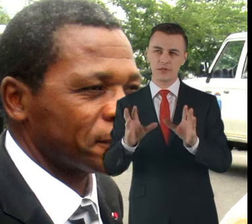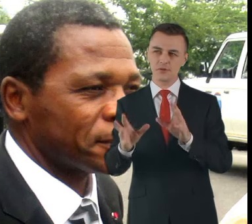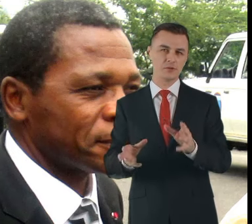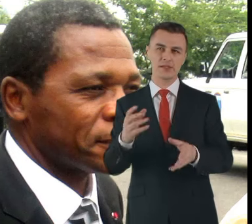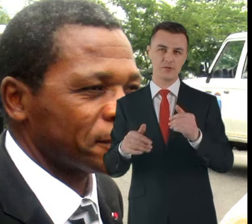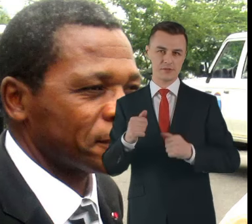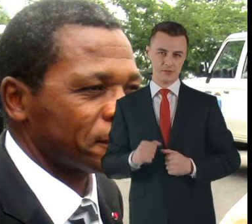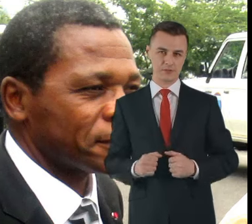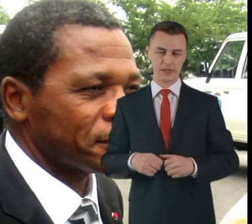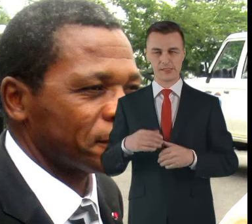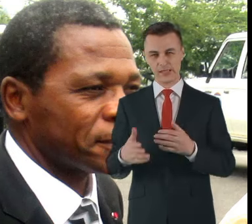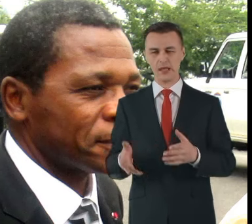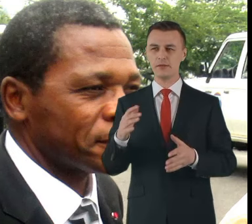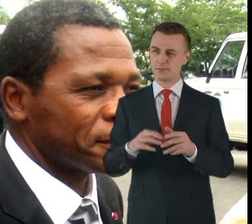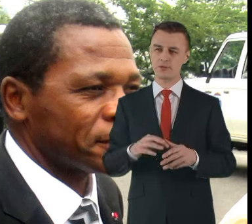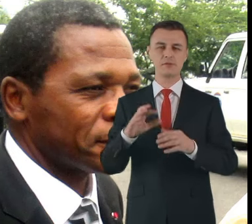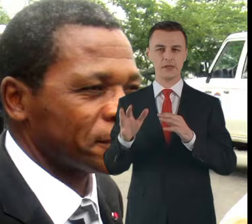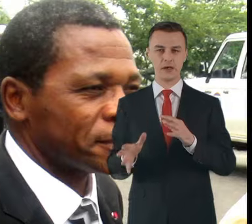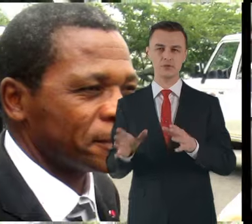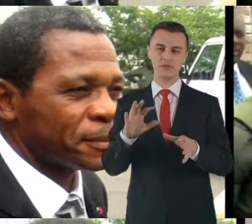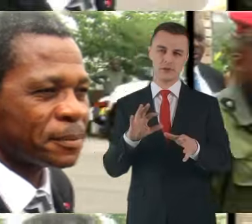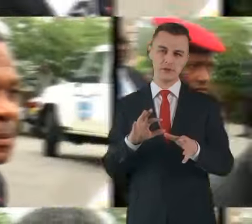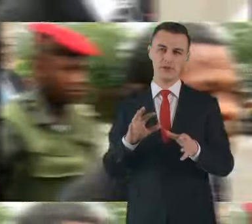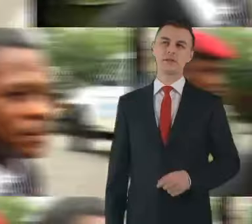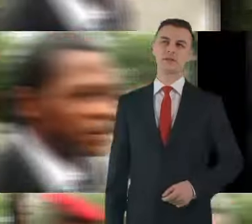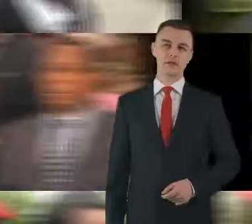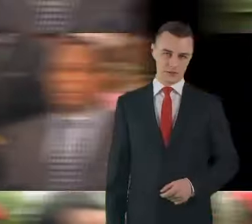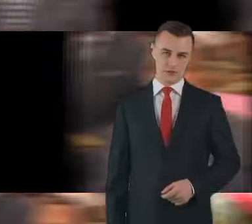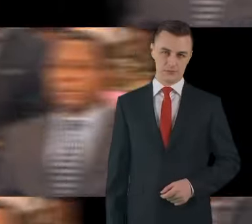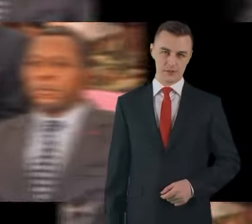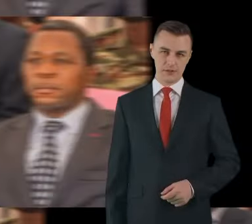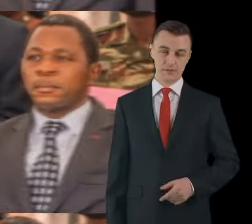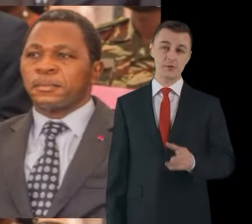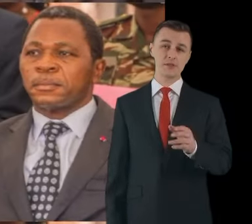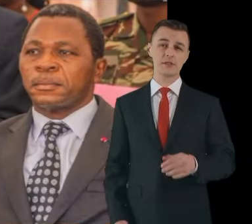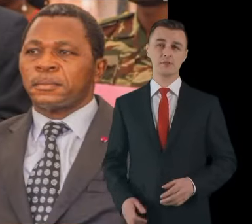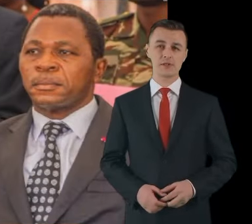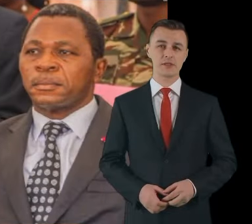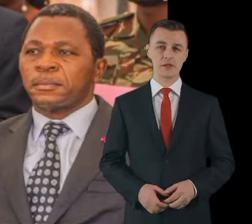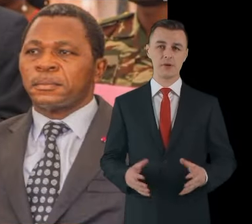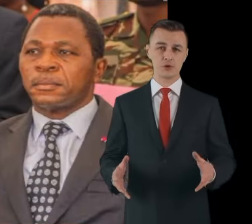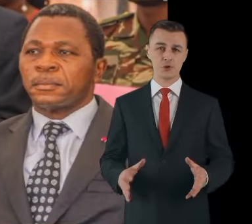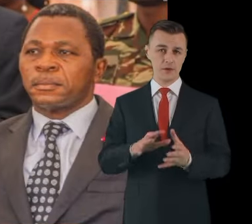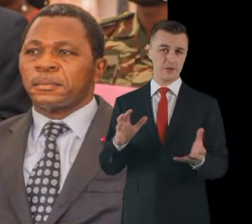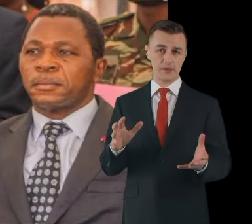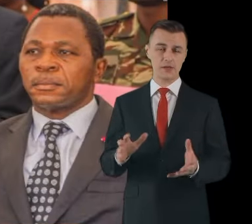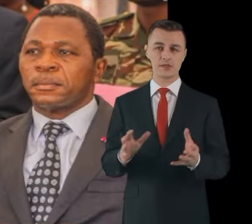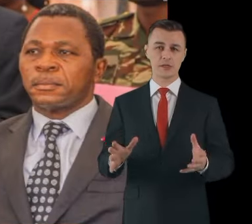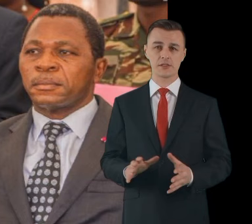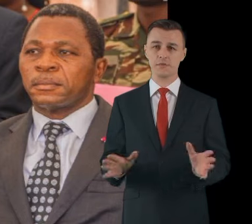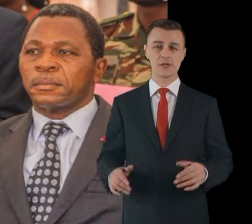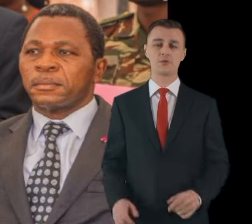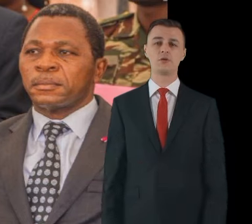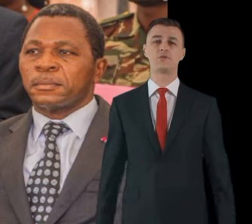l'administration territoriale, Paul Atanganji, reste néanmoins dans ce gouvernement publié par Actu Cameroun, mais avec un portefeuille différent. Il succède à René Sadi